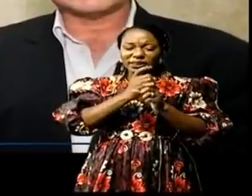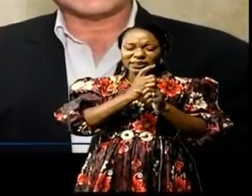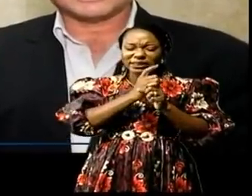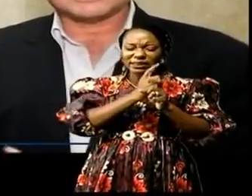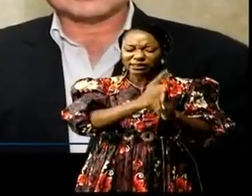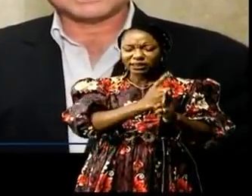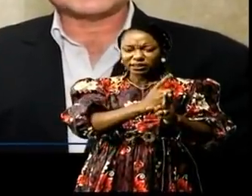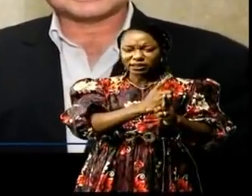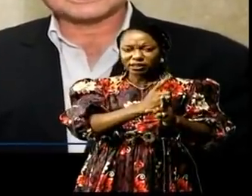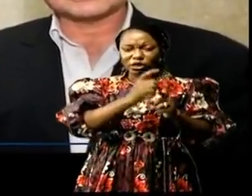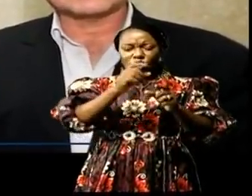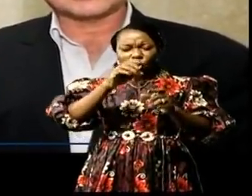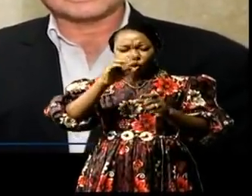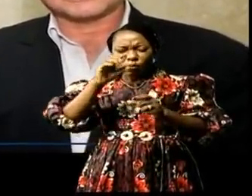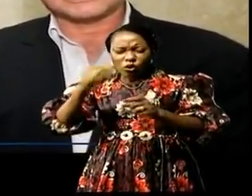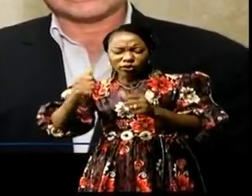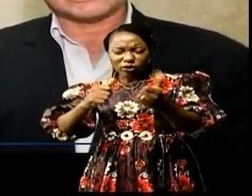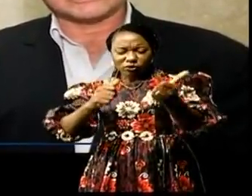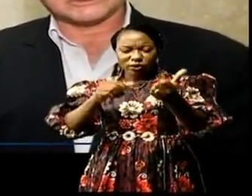dépasse une telle limite.